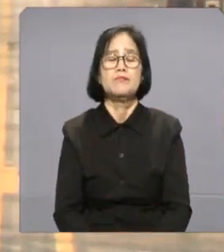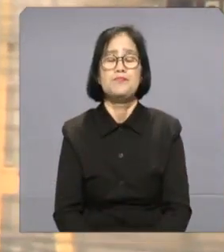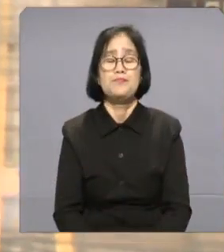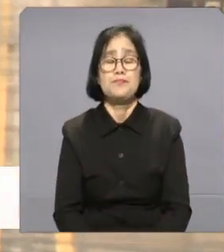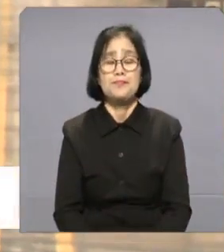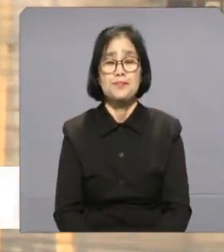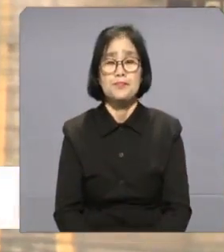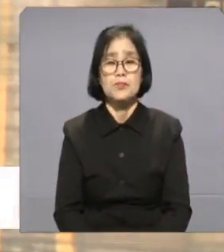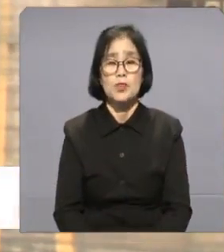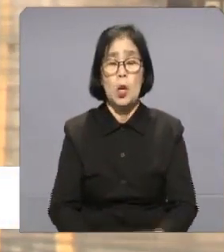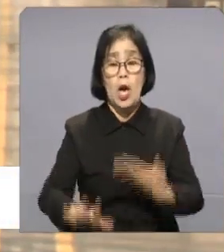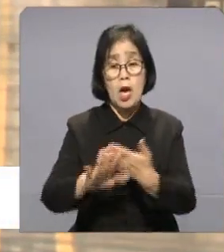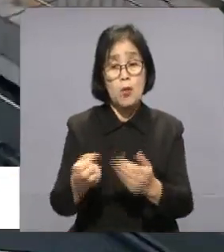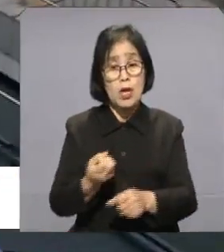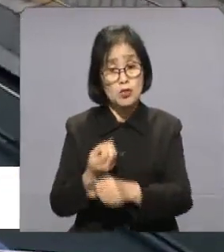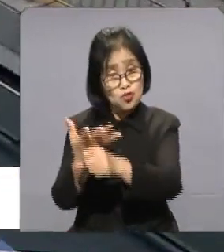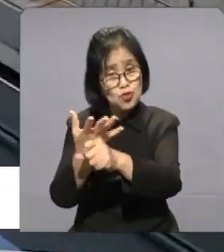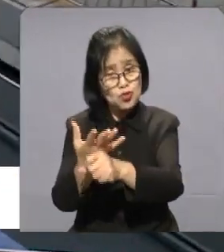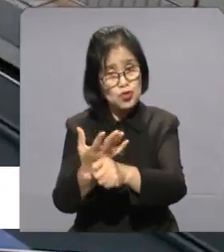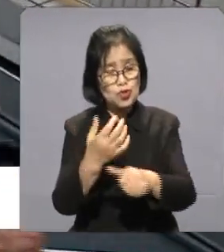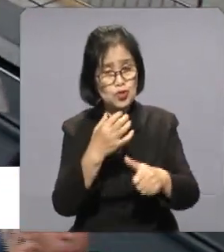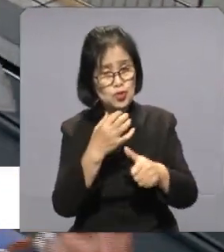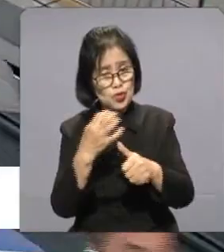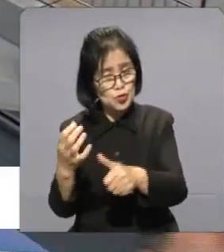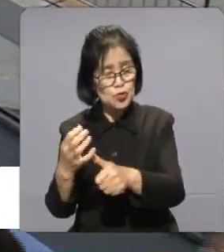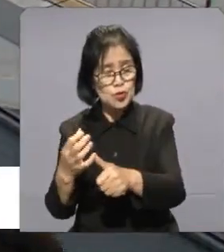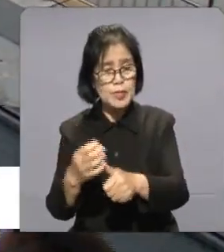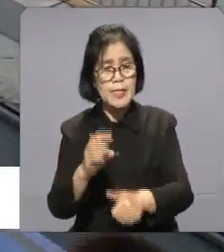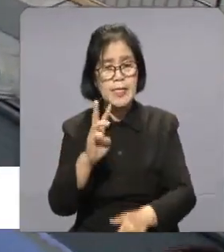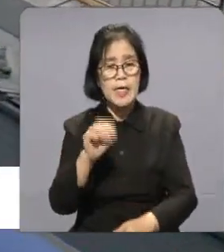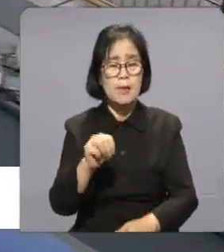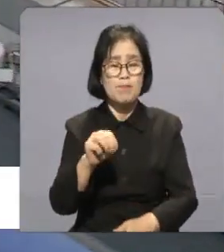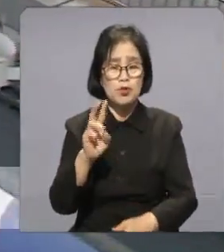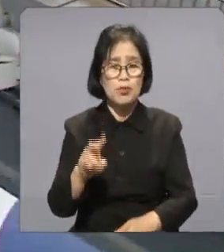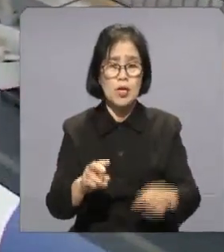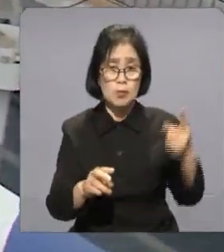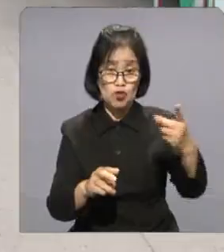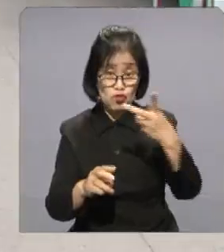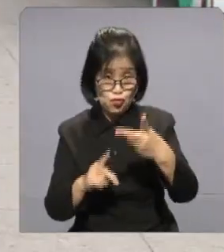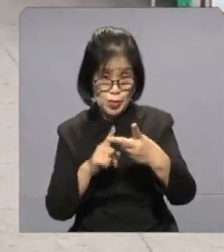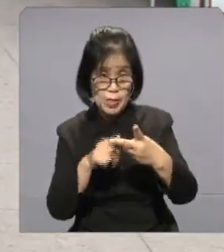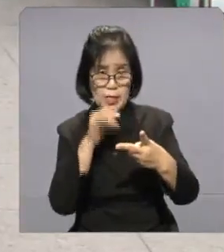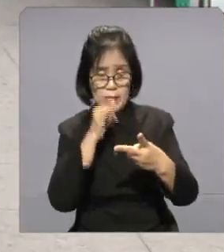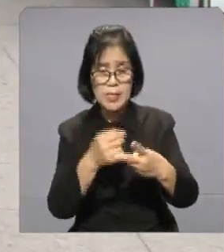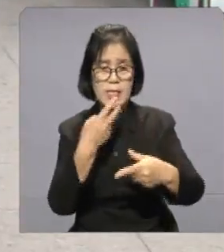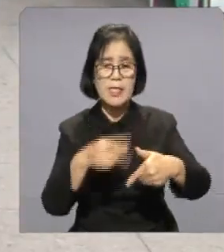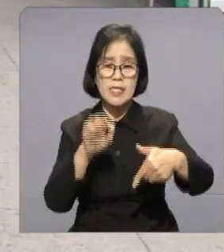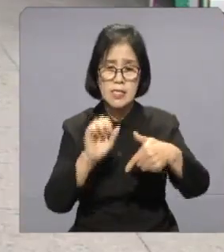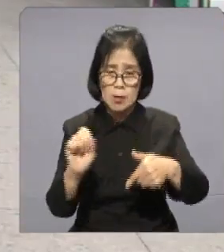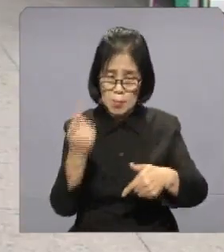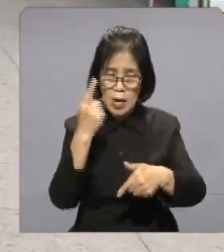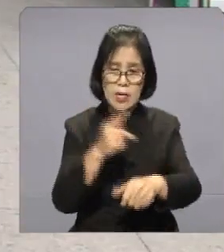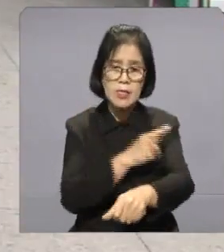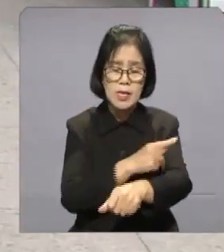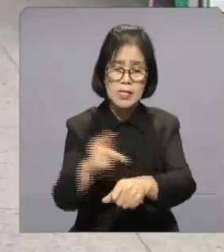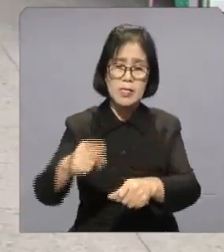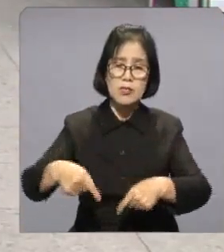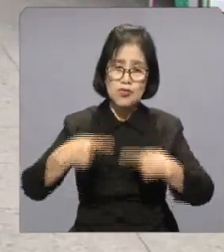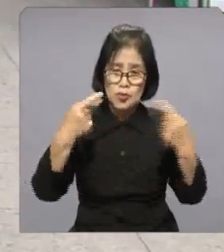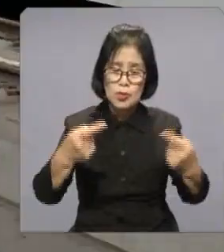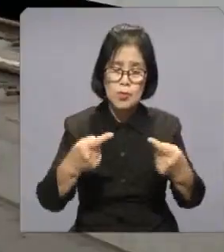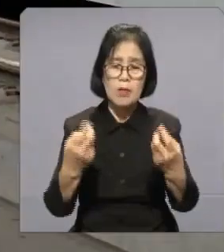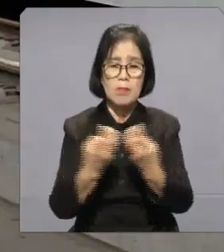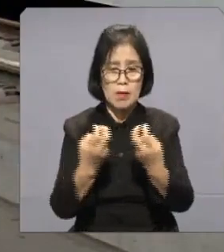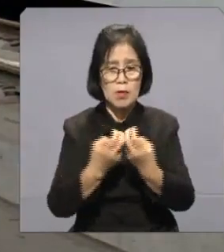이와 함께 해외 수출 대비용으로 구매했던 EMU 320 2편성을 인천발 KTX에 투입하는